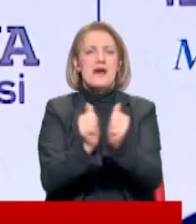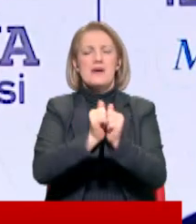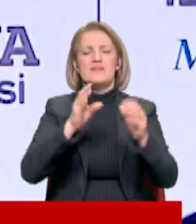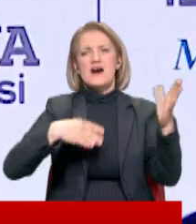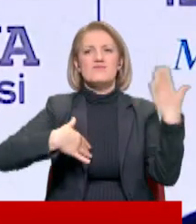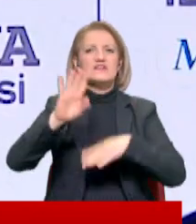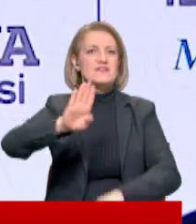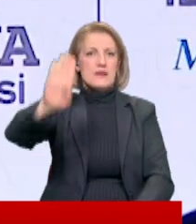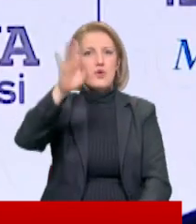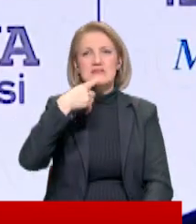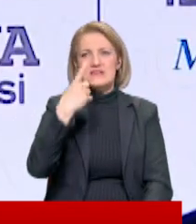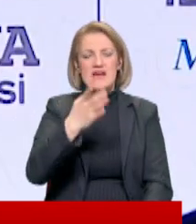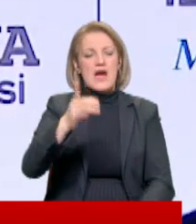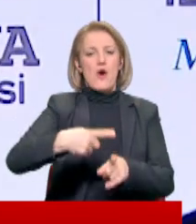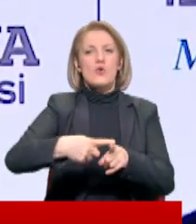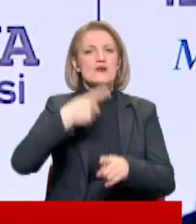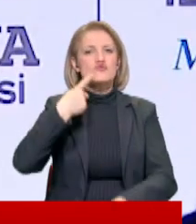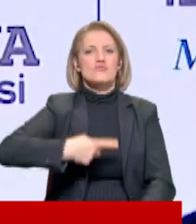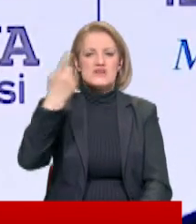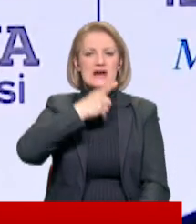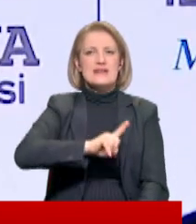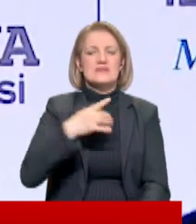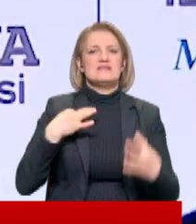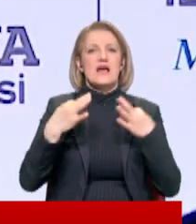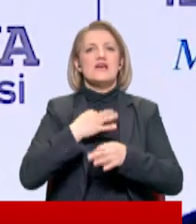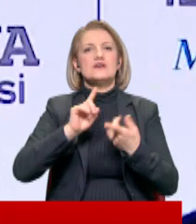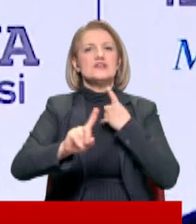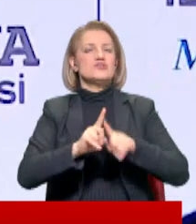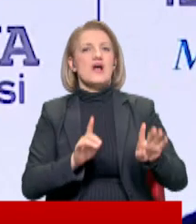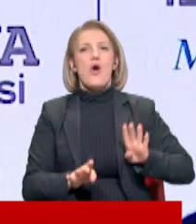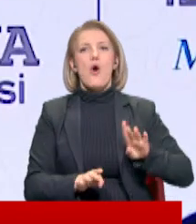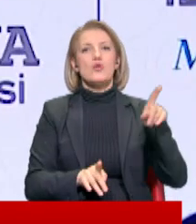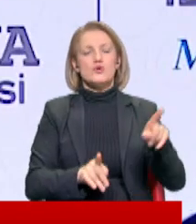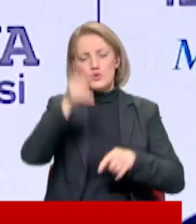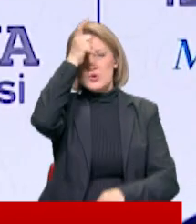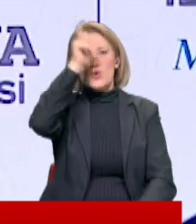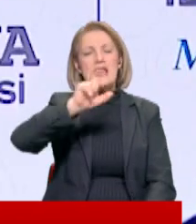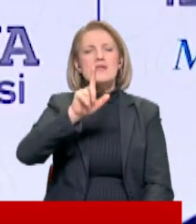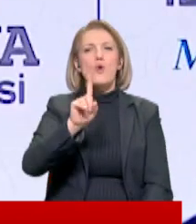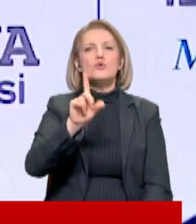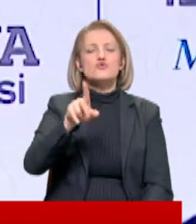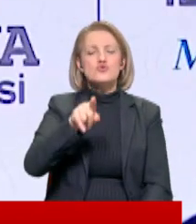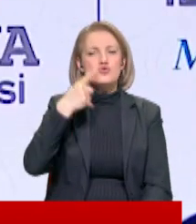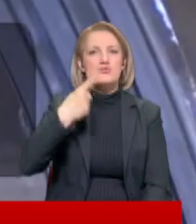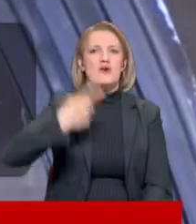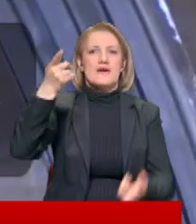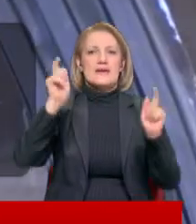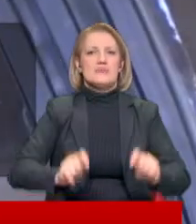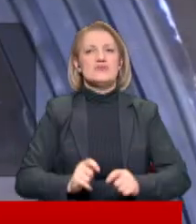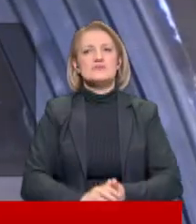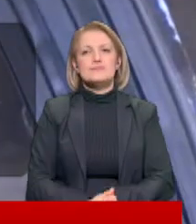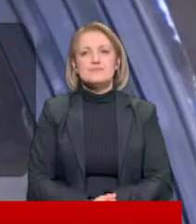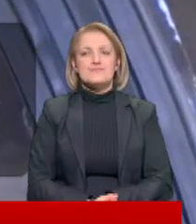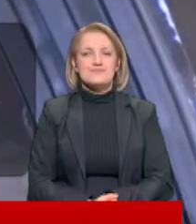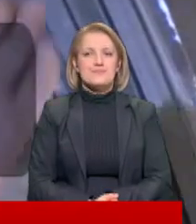fazla demokrasi diyeceğiz ve ortak Cumhurbaşkanı adayımız Sayın Kemal Kılıçdaroğlu'nu ülkemizin 13. Cumhurbaşkanı yapacağız. 5